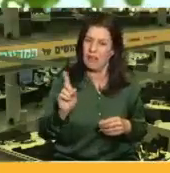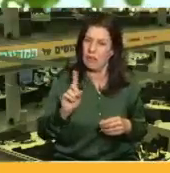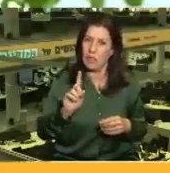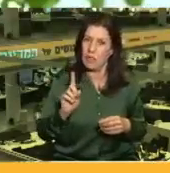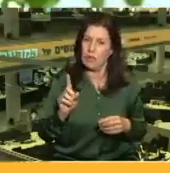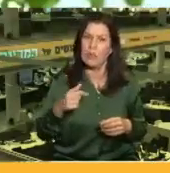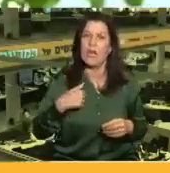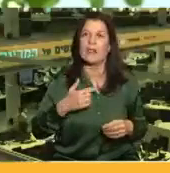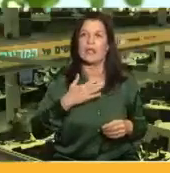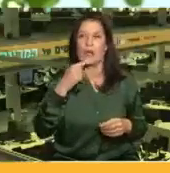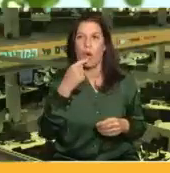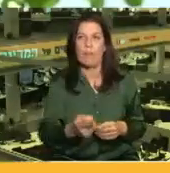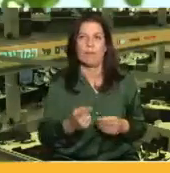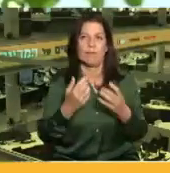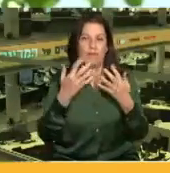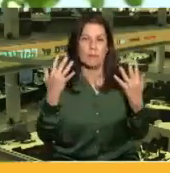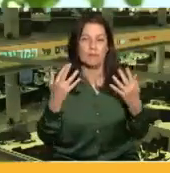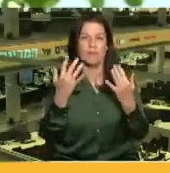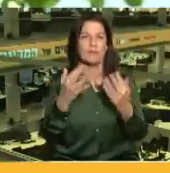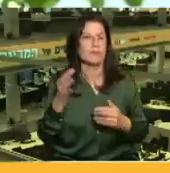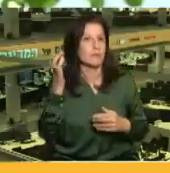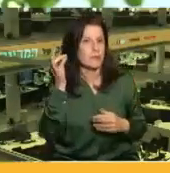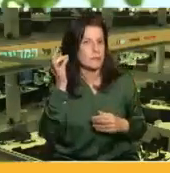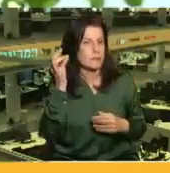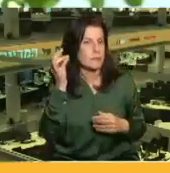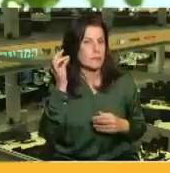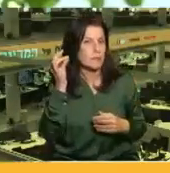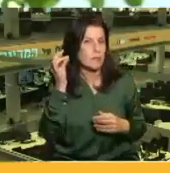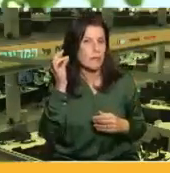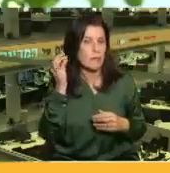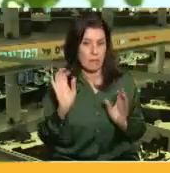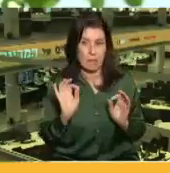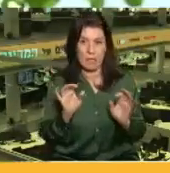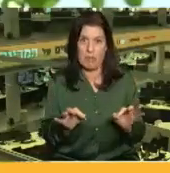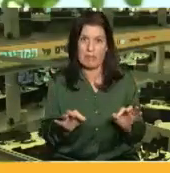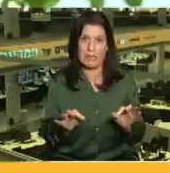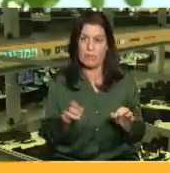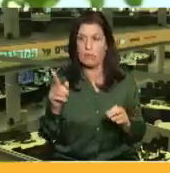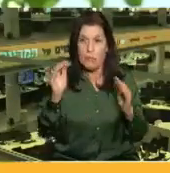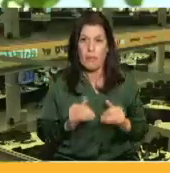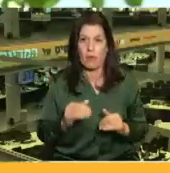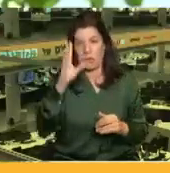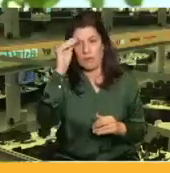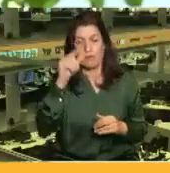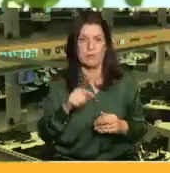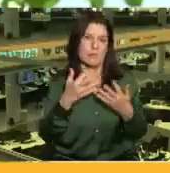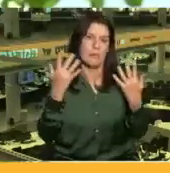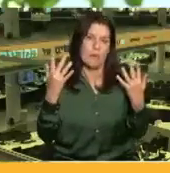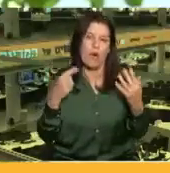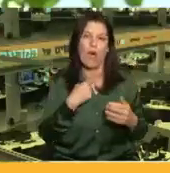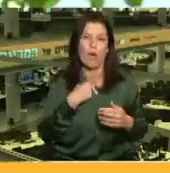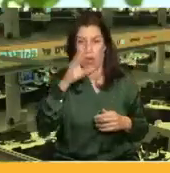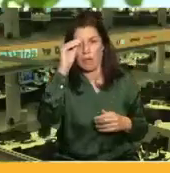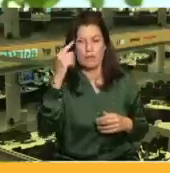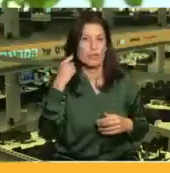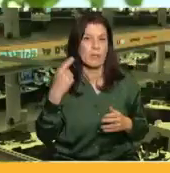אני חושבת שאני רק אומרת פשוט ש... כמות הנשים, את יודעת, במציאות עצמה, היא פחות מגברים. אז ברור שהקול של הגברי יישמע